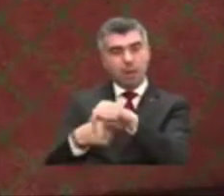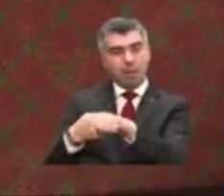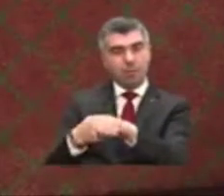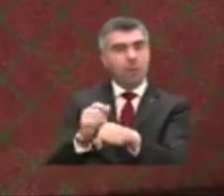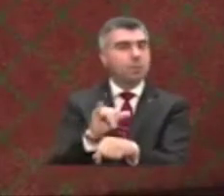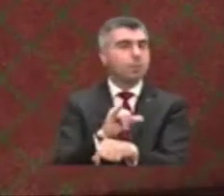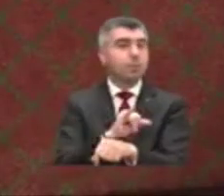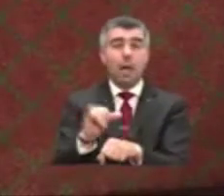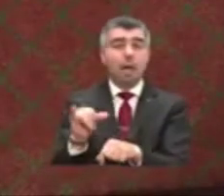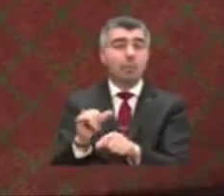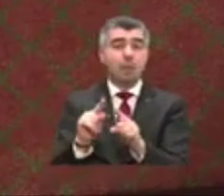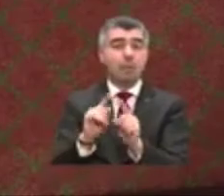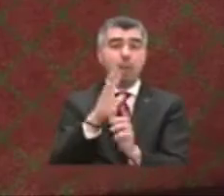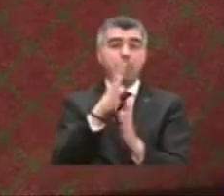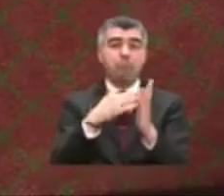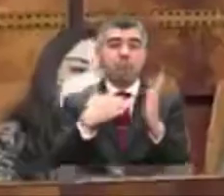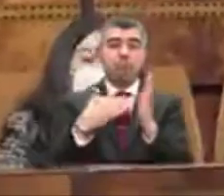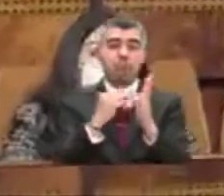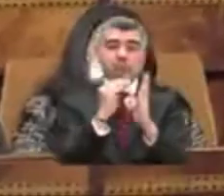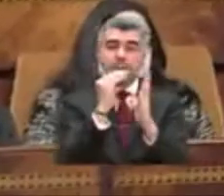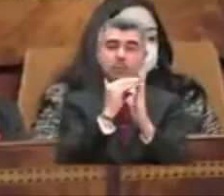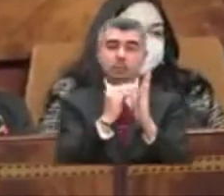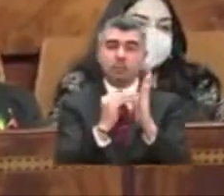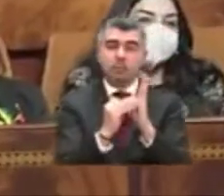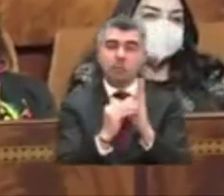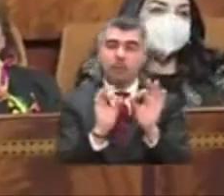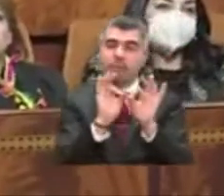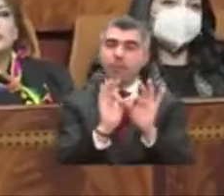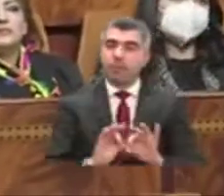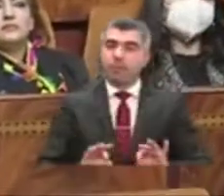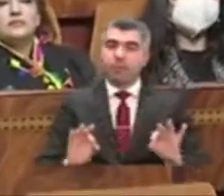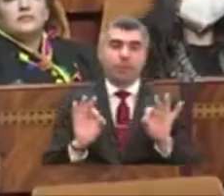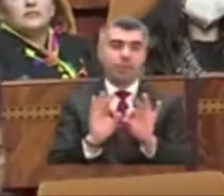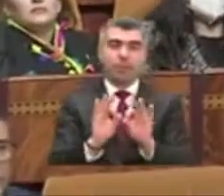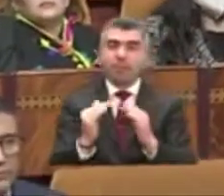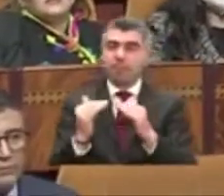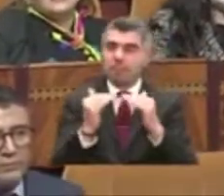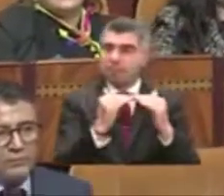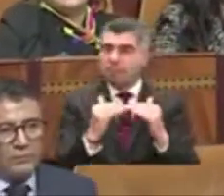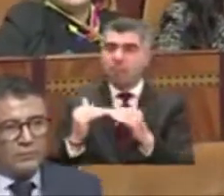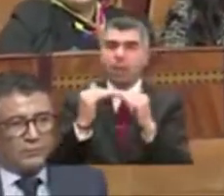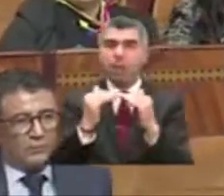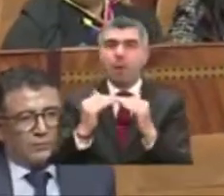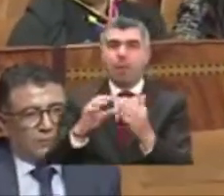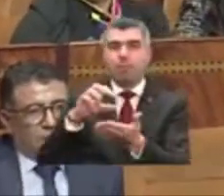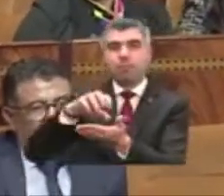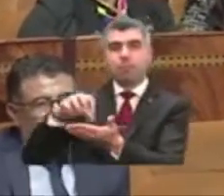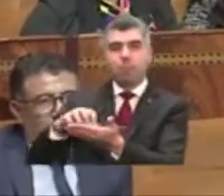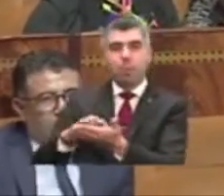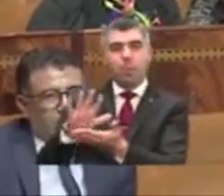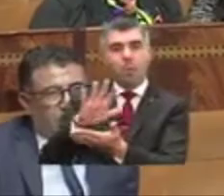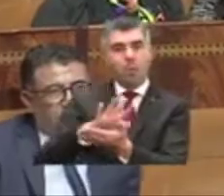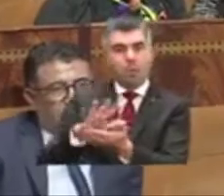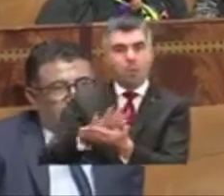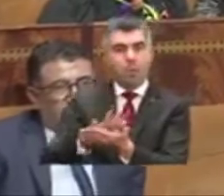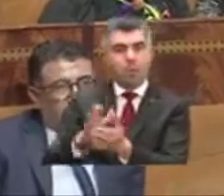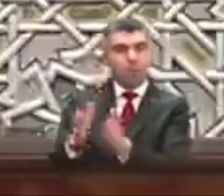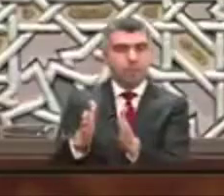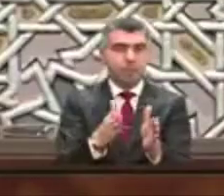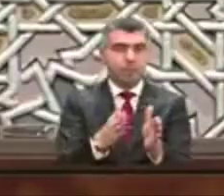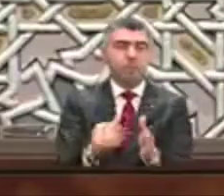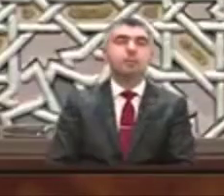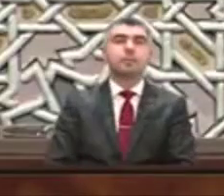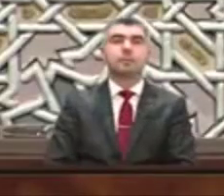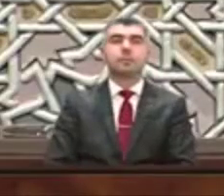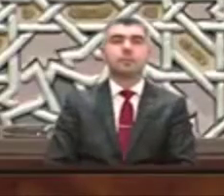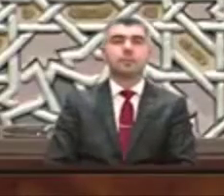يشملها بعد هذا البرنامج وفق عدالة مجالية تراعي خصوصية كل منطقة؟ وشكرا. شكرا سيد النائب المحترم،